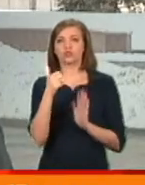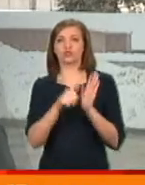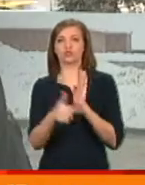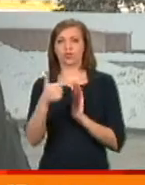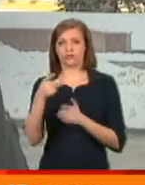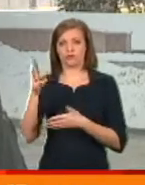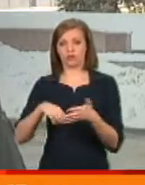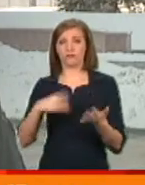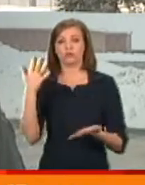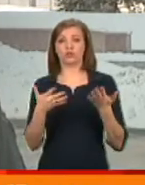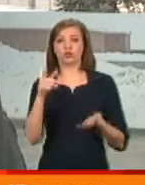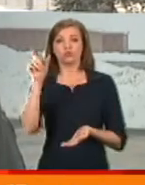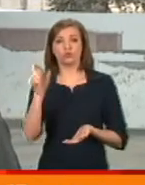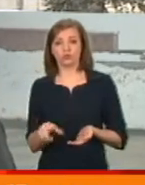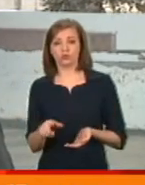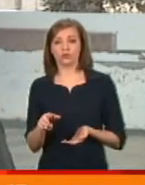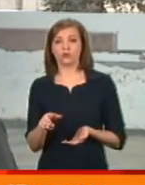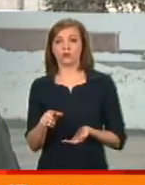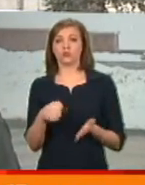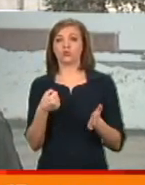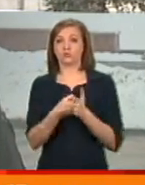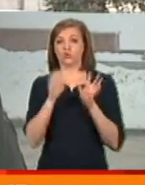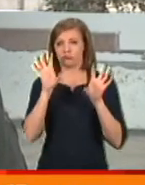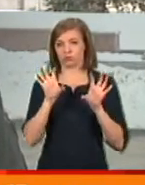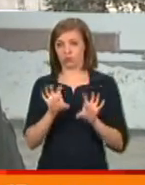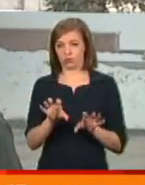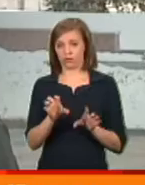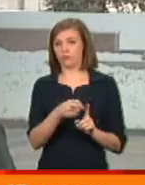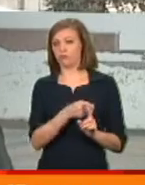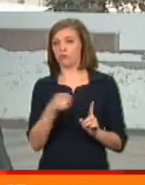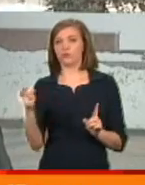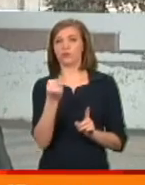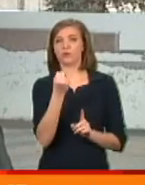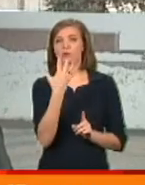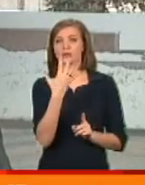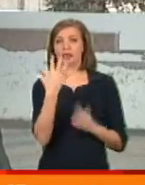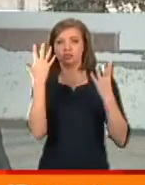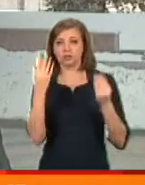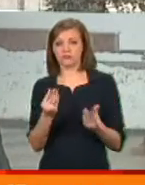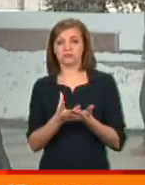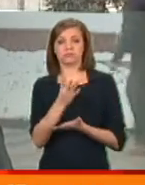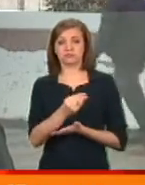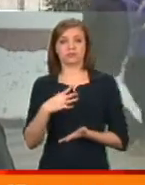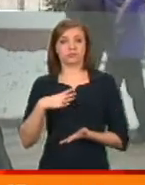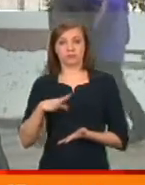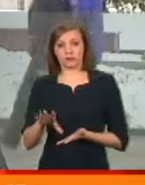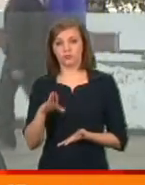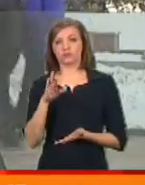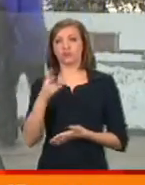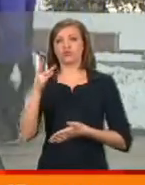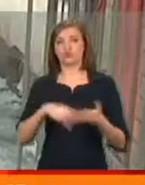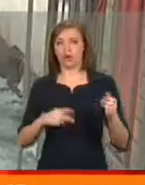гривень штрафу. Якщо людина відповідно до законодавства протягом 15 днів не сплачує адміністративний штраф, то